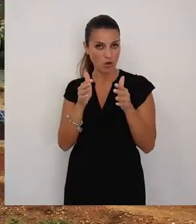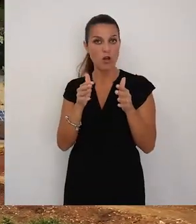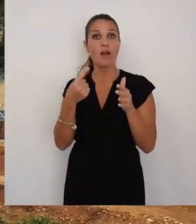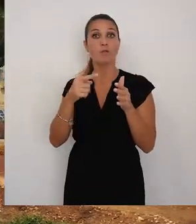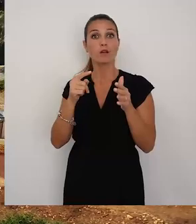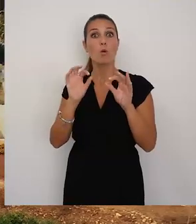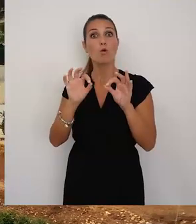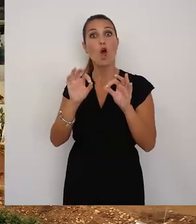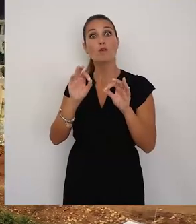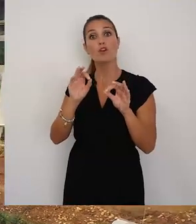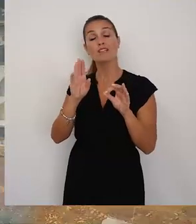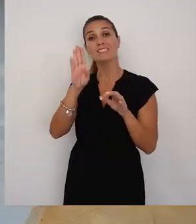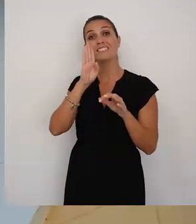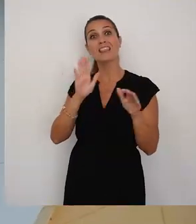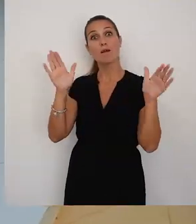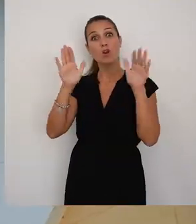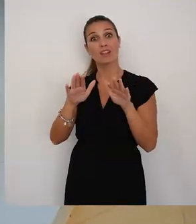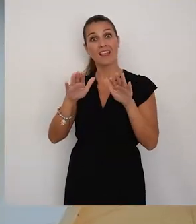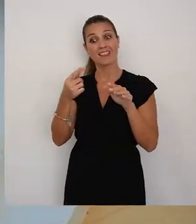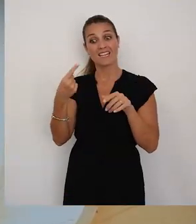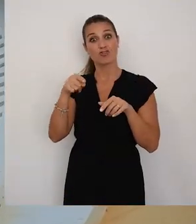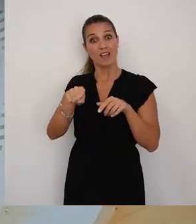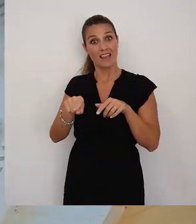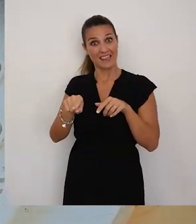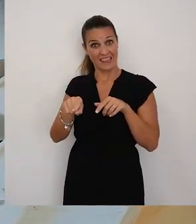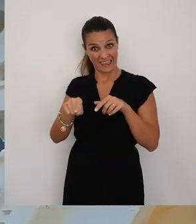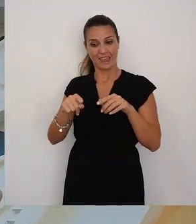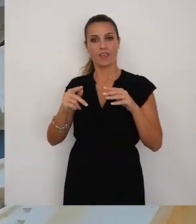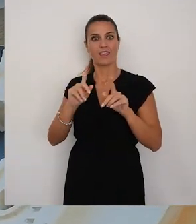cui ispirò la giovane santa protettrice.